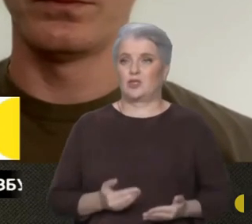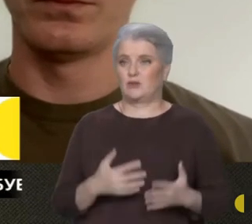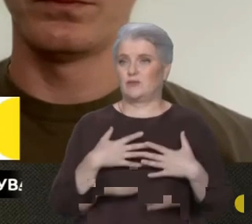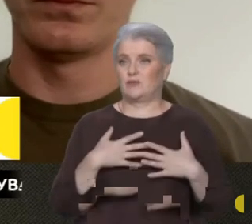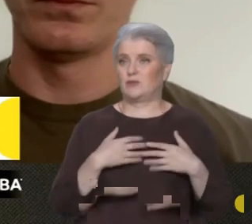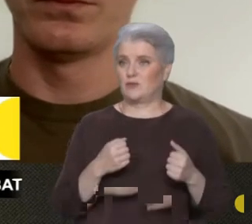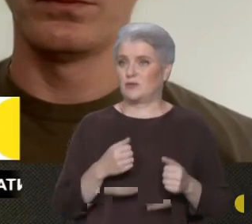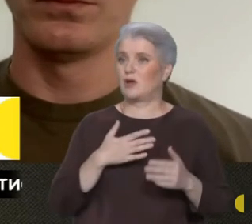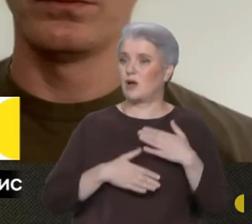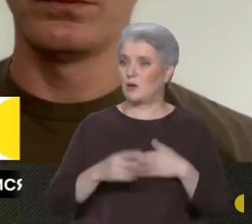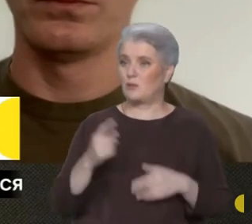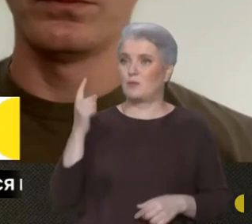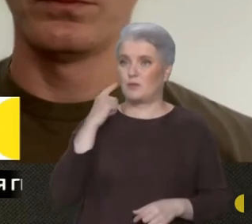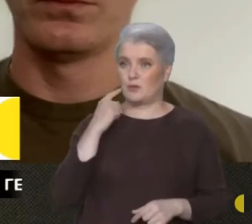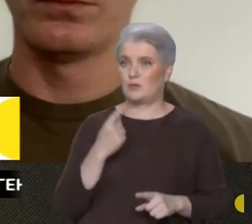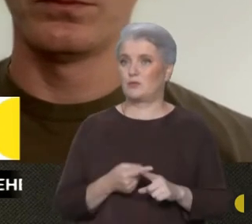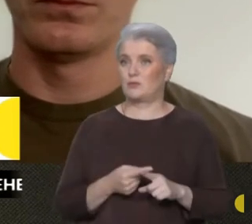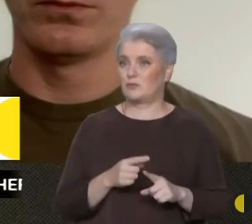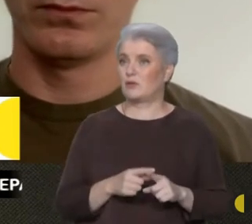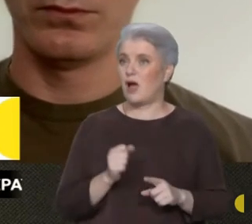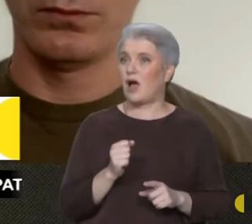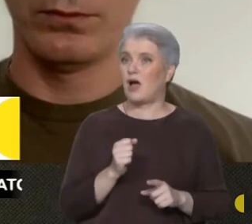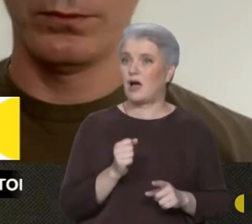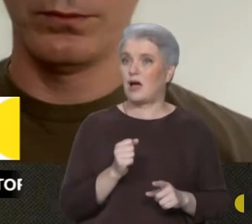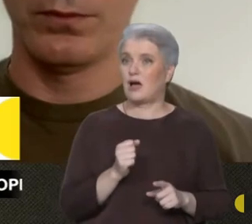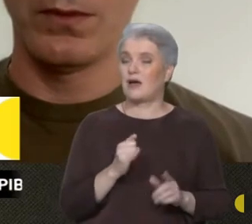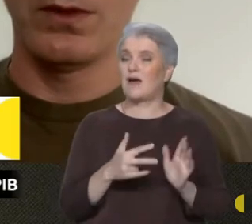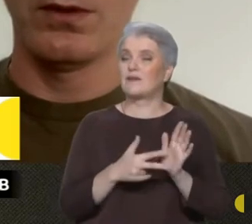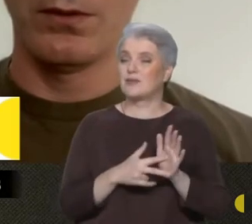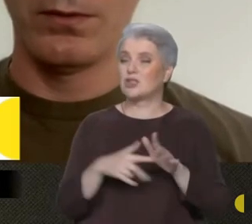Так, приємно чути, бодай це. Дякую. 8 сусідів збили ще вночі.